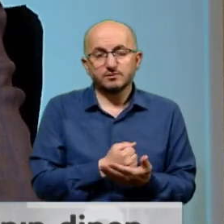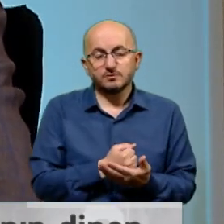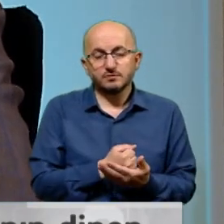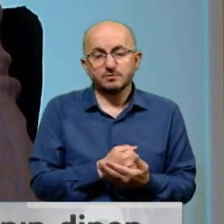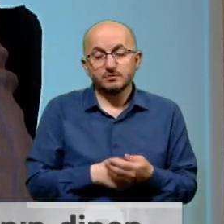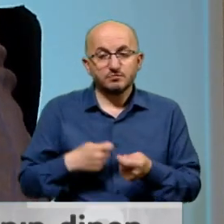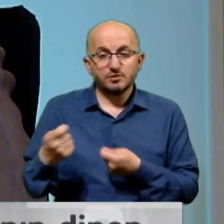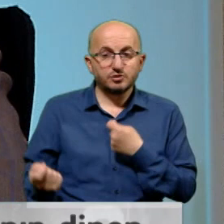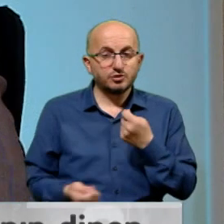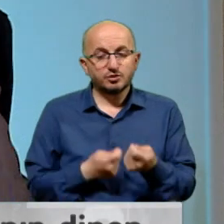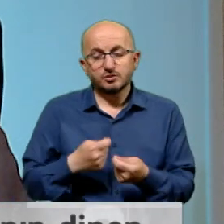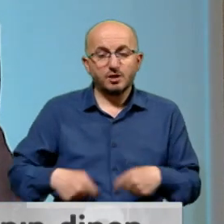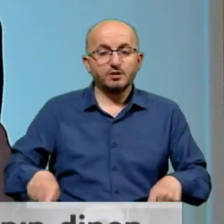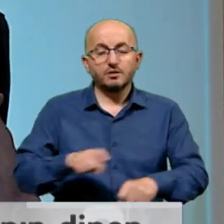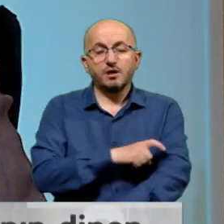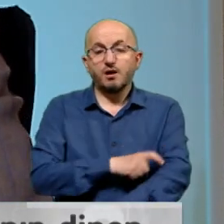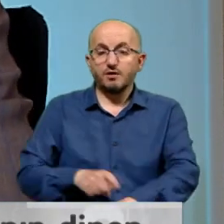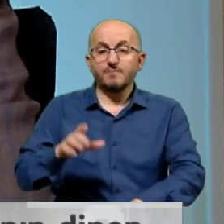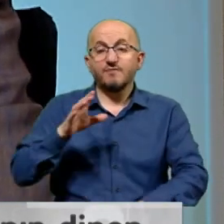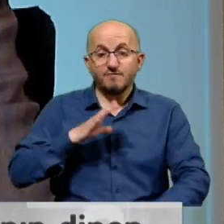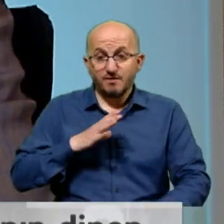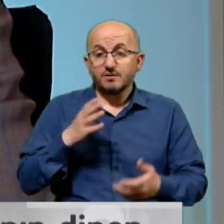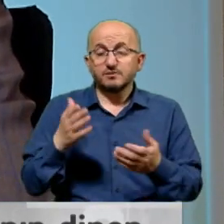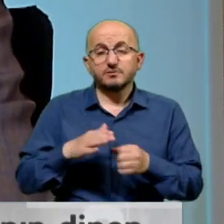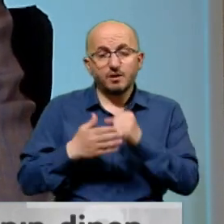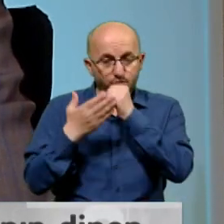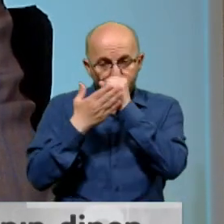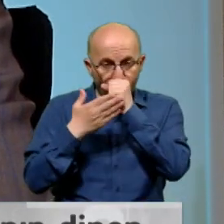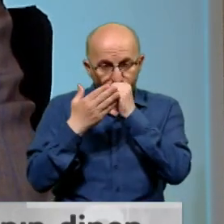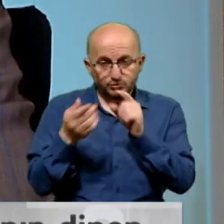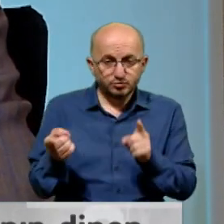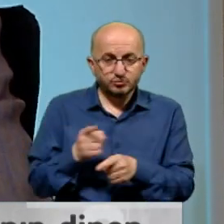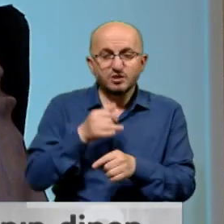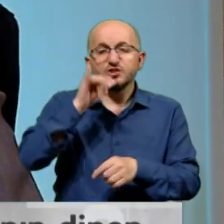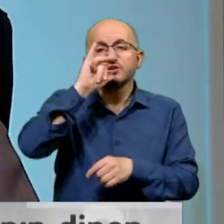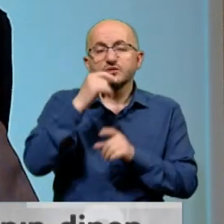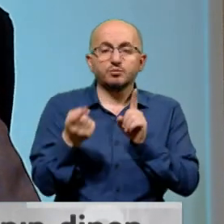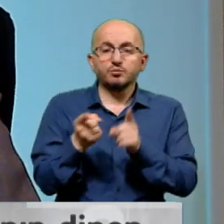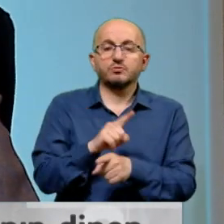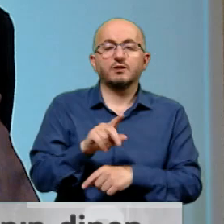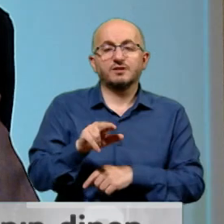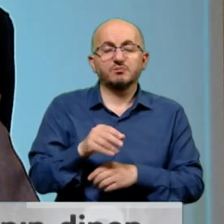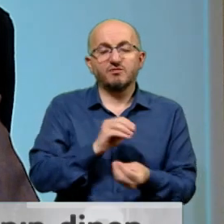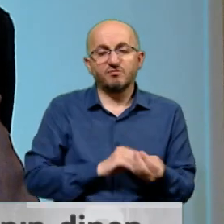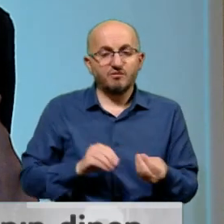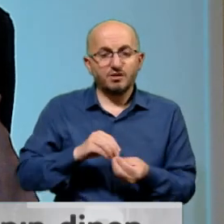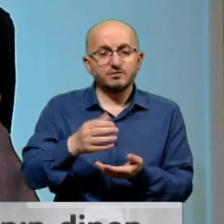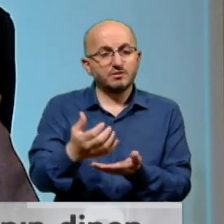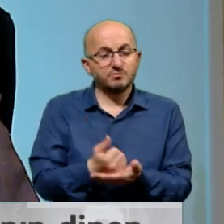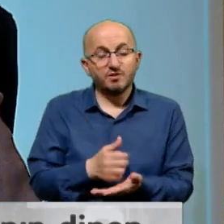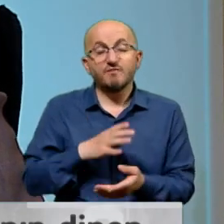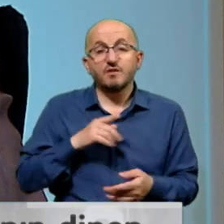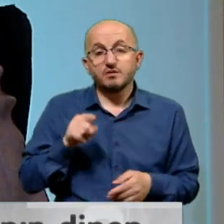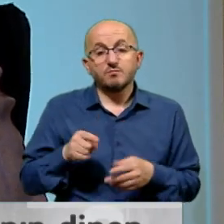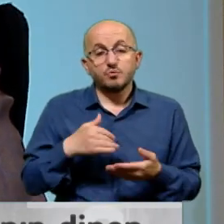meşguliyet alanı haram ise domuz ürünleri gibi içki ürünleri gibi ya da faiz gelirleri Varsa